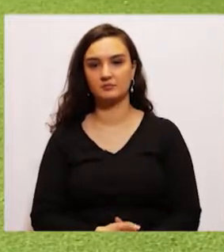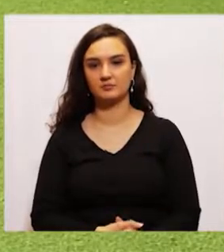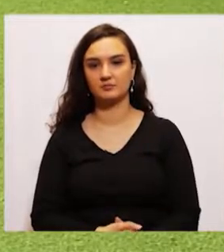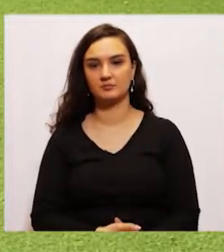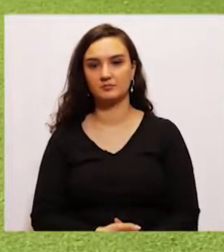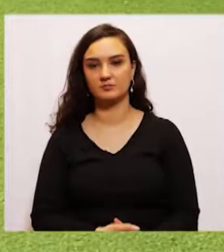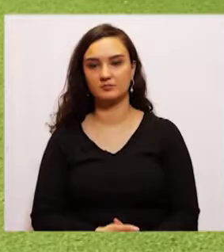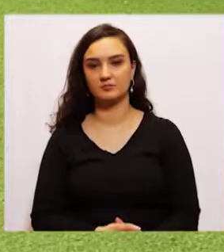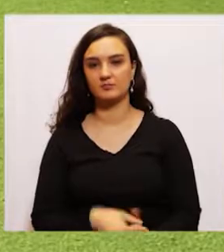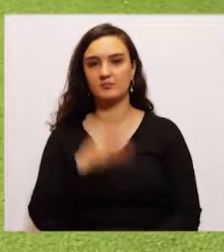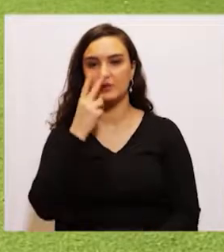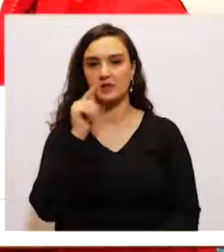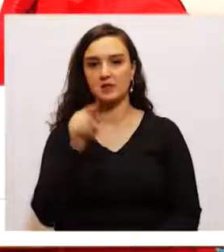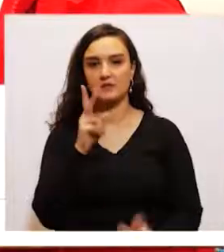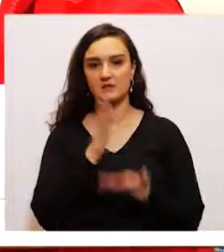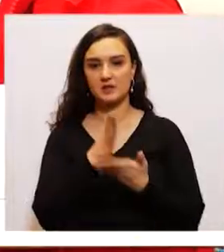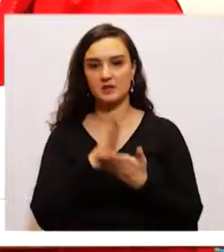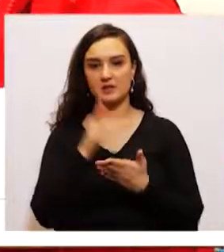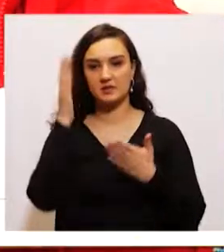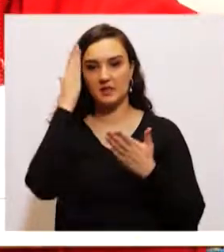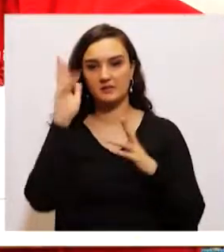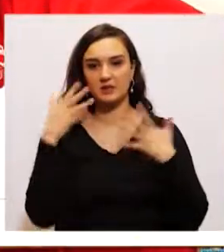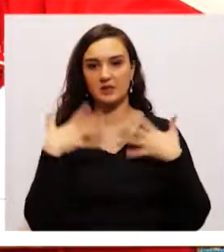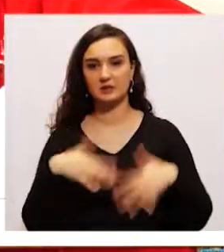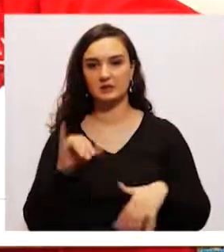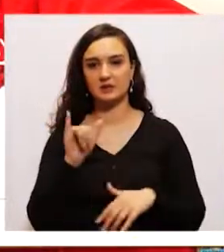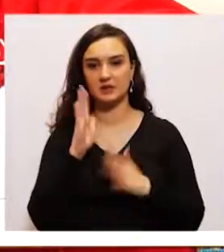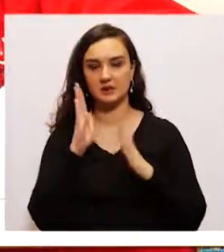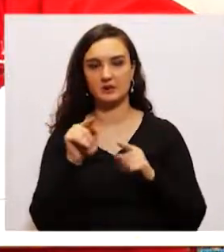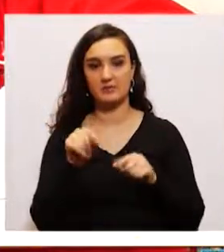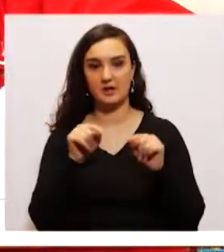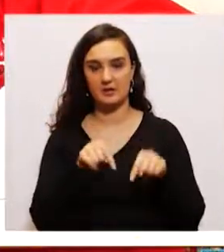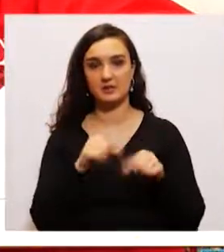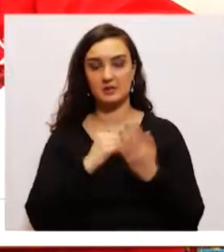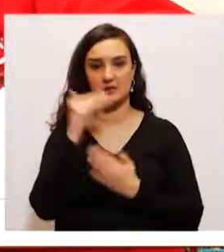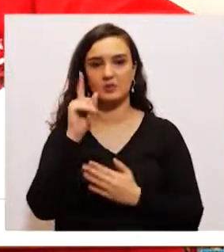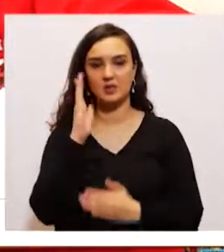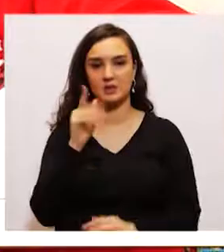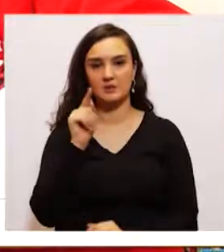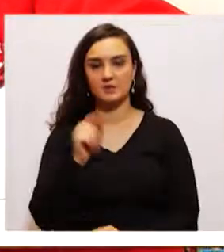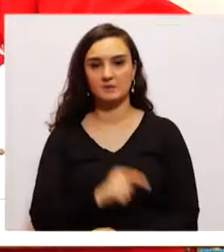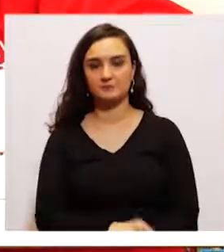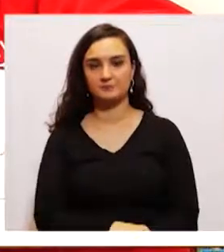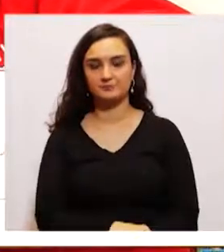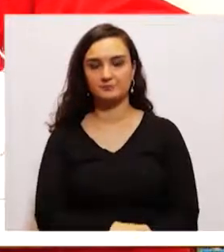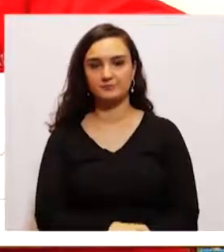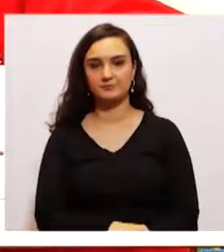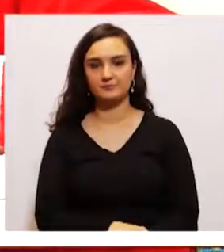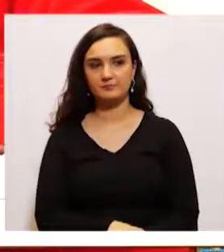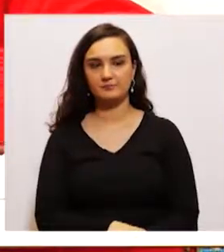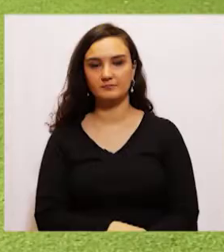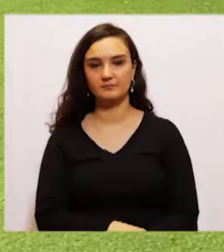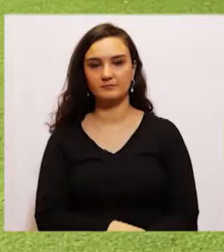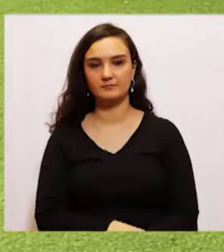მანდა ეს ვინ არის? ეს თავია და ტანისად ექნება? აი აქ. და ზემოთ რა იქნება? ახლა